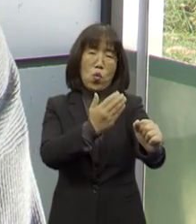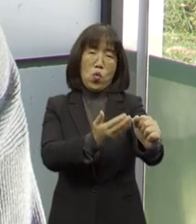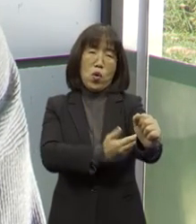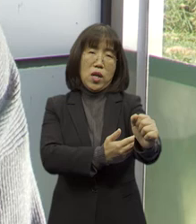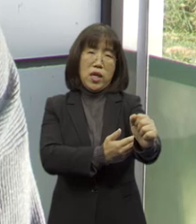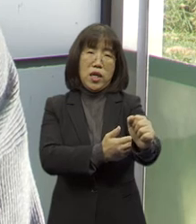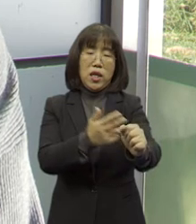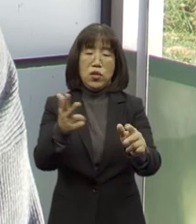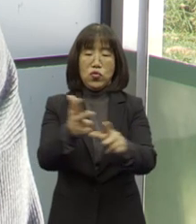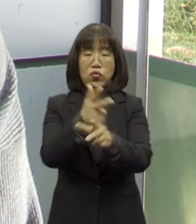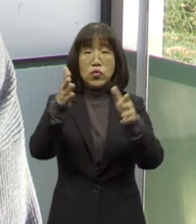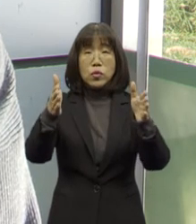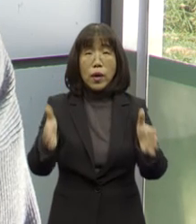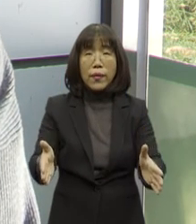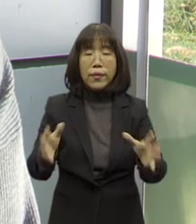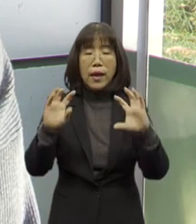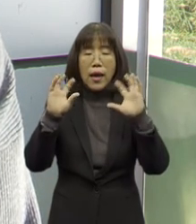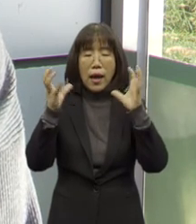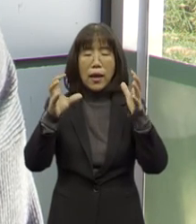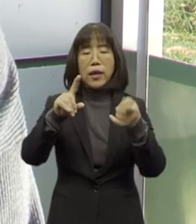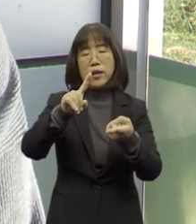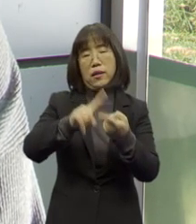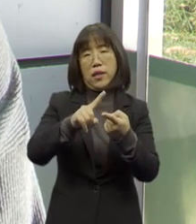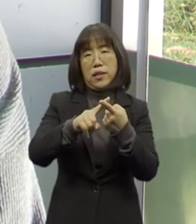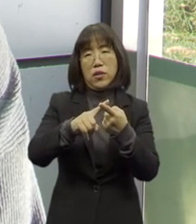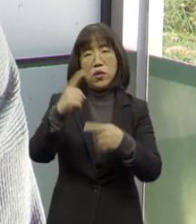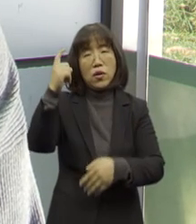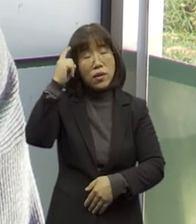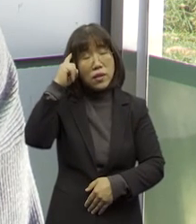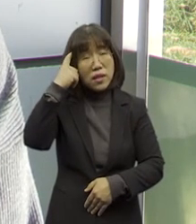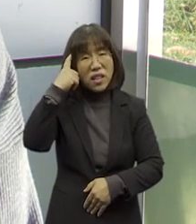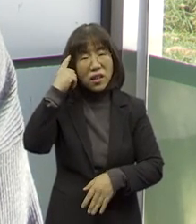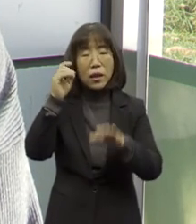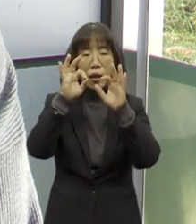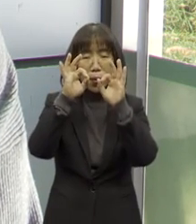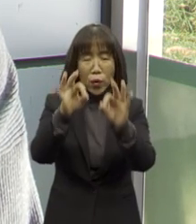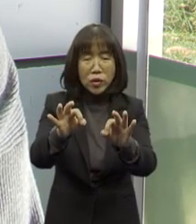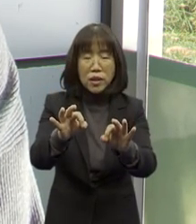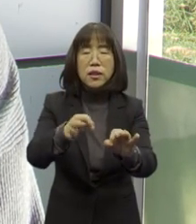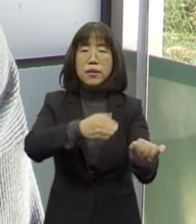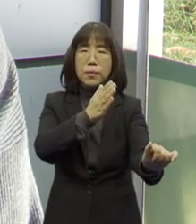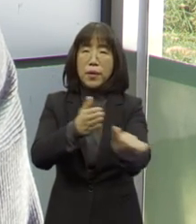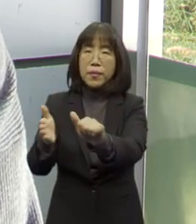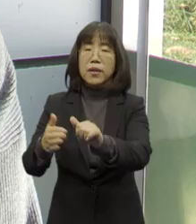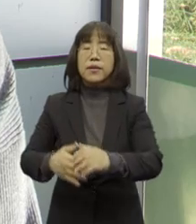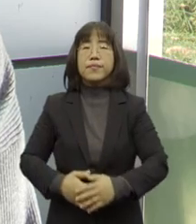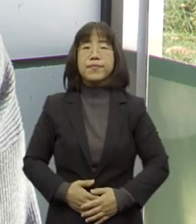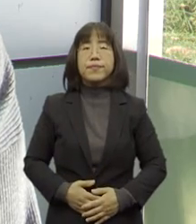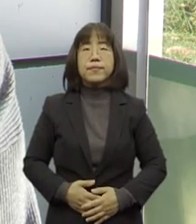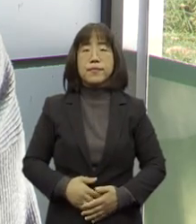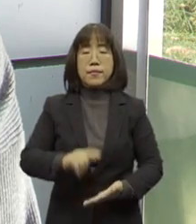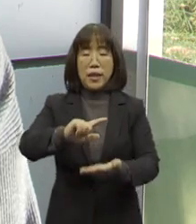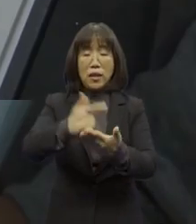아동권리 주간을 통해 지역 모두가 아동권리에 대해 생각해보는 계기가 됐으면 합니다.